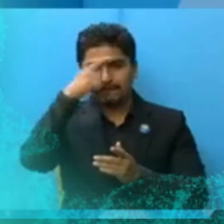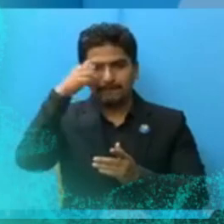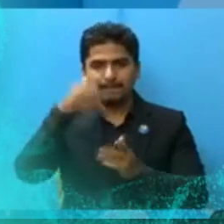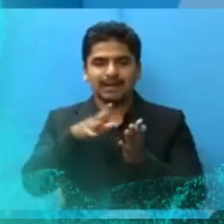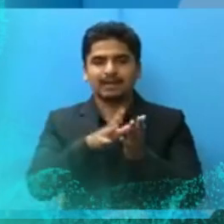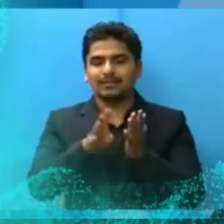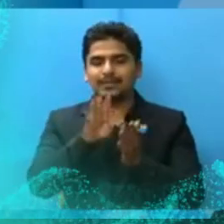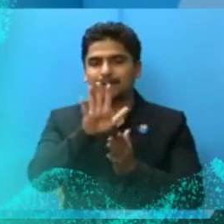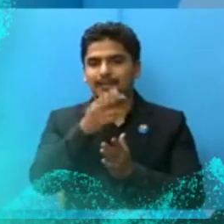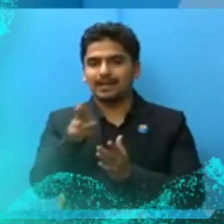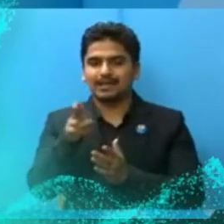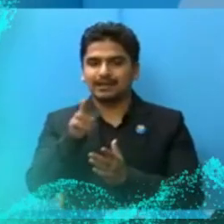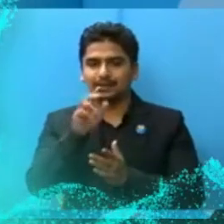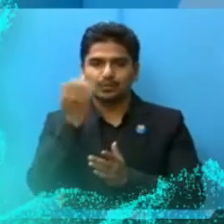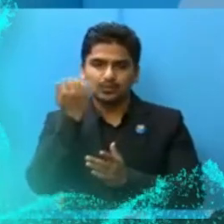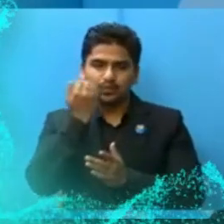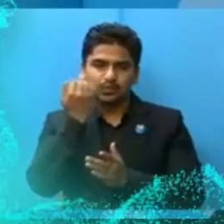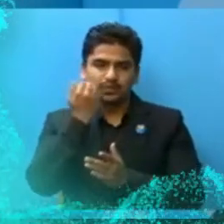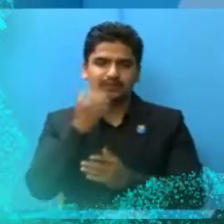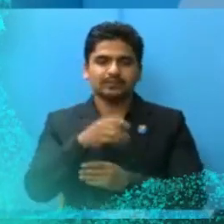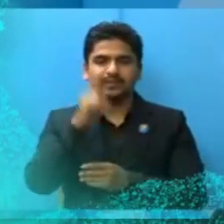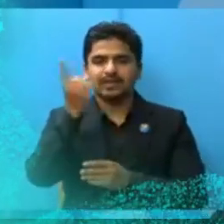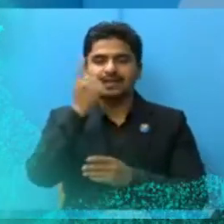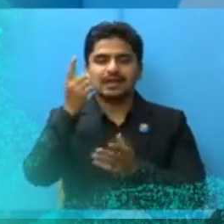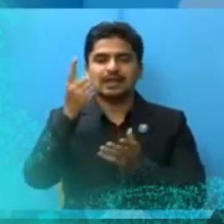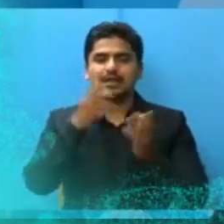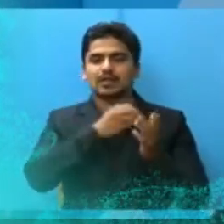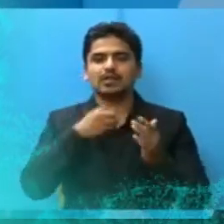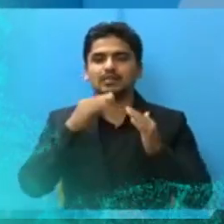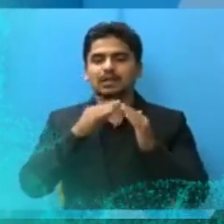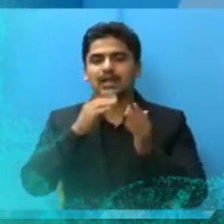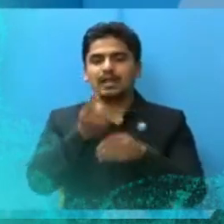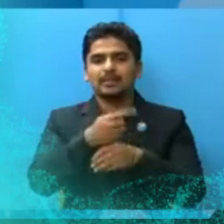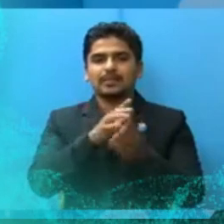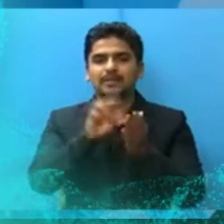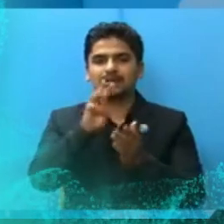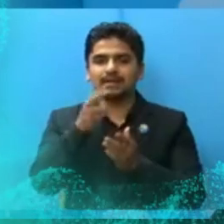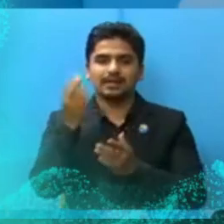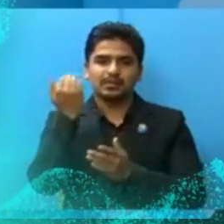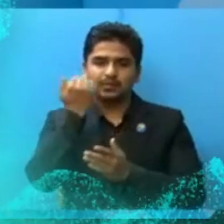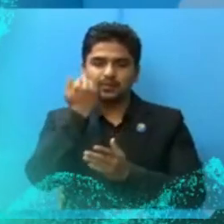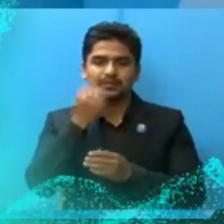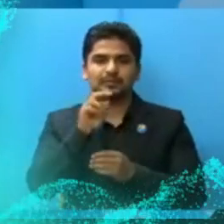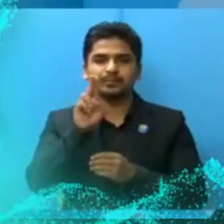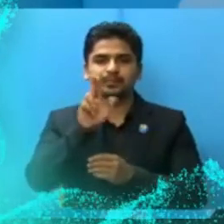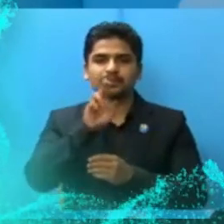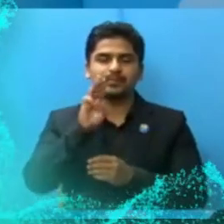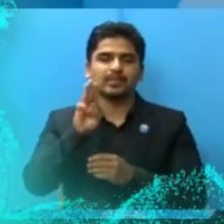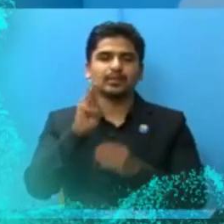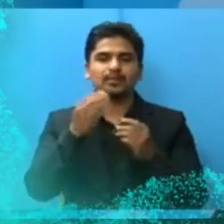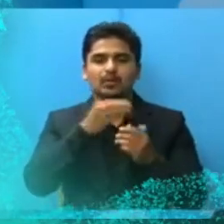5 जना पुरुष, नारायणी अस्पताल वीरगंजबाट 3 जना पुरुष, भीम अस्पताल